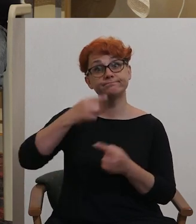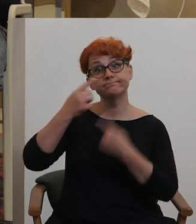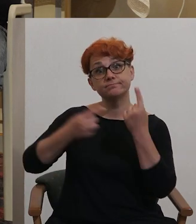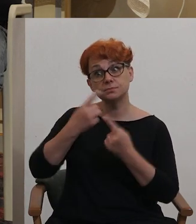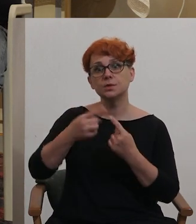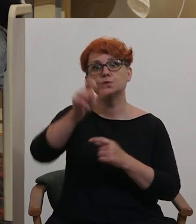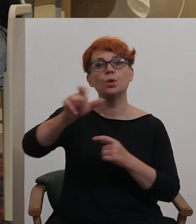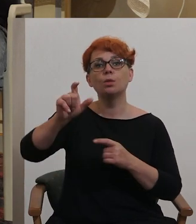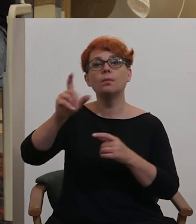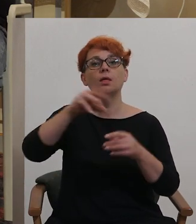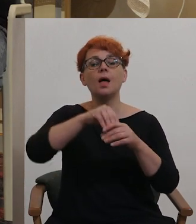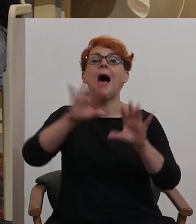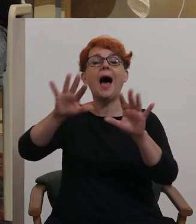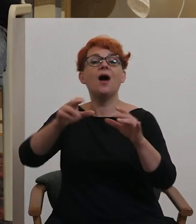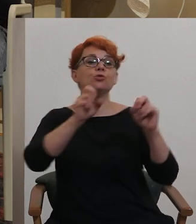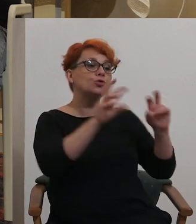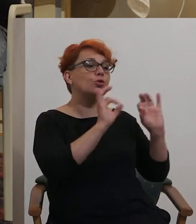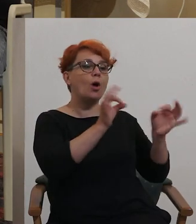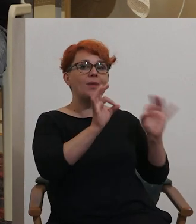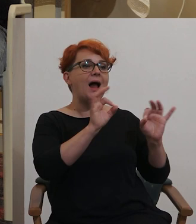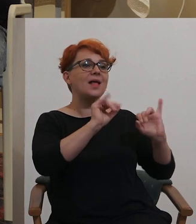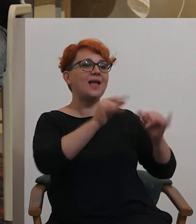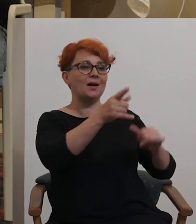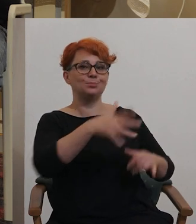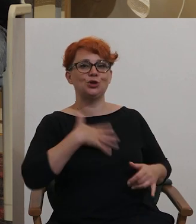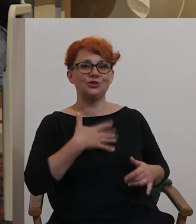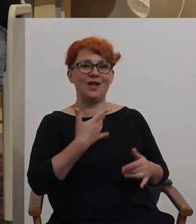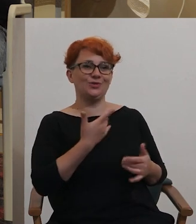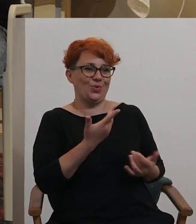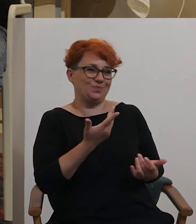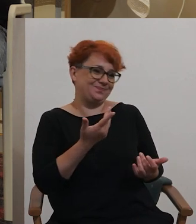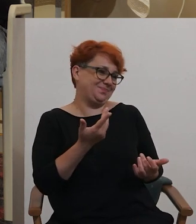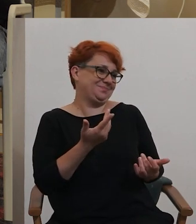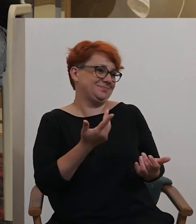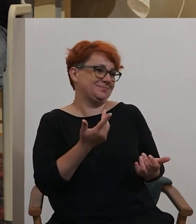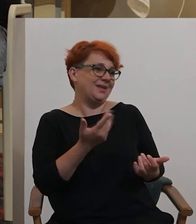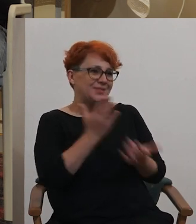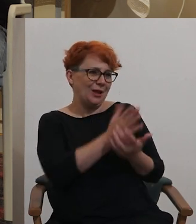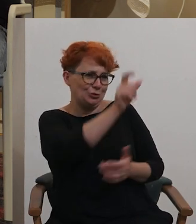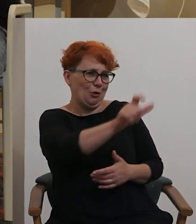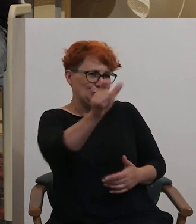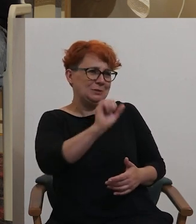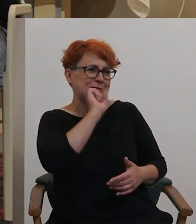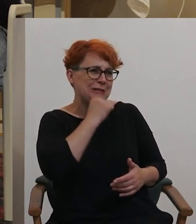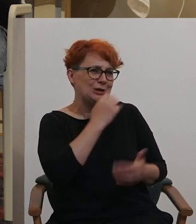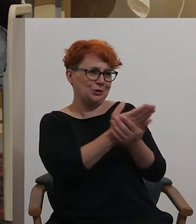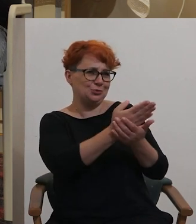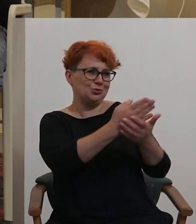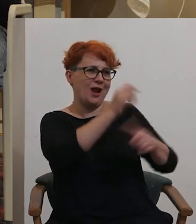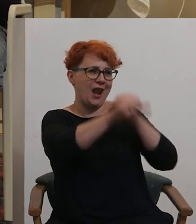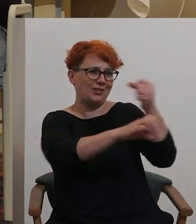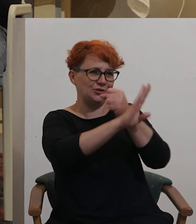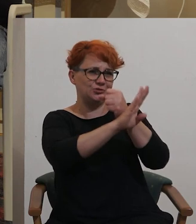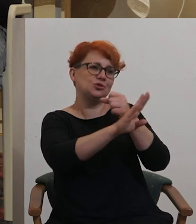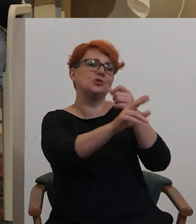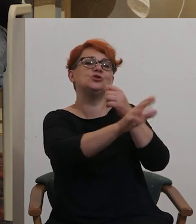byli wcielani. Tak, ale jak oni przeżywali to takie zepchnięcie na margines? Tu jednak już byli też w starszym wieku, tak? W latach 90. Jeszcze